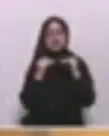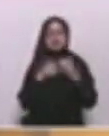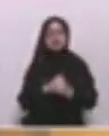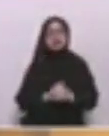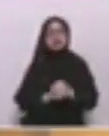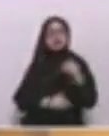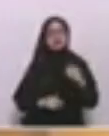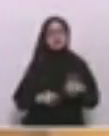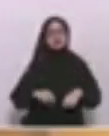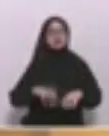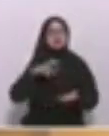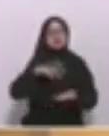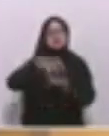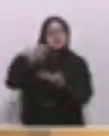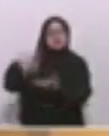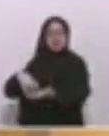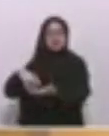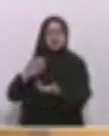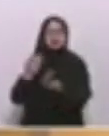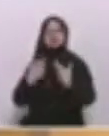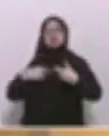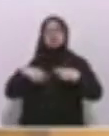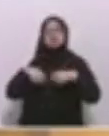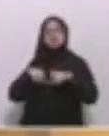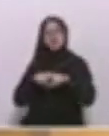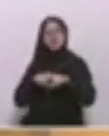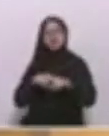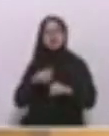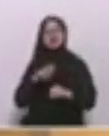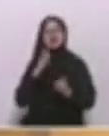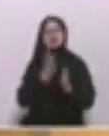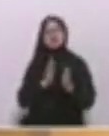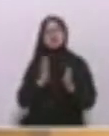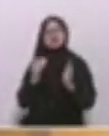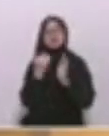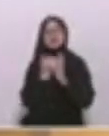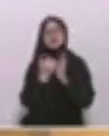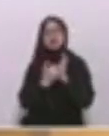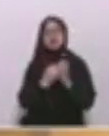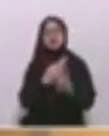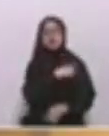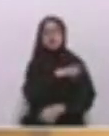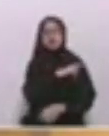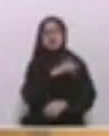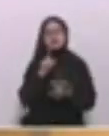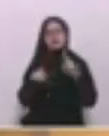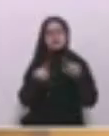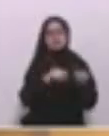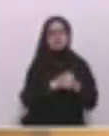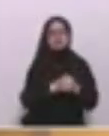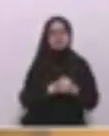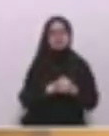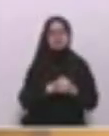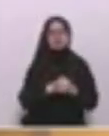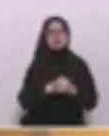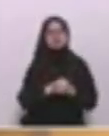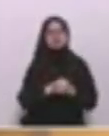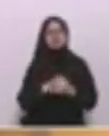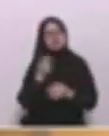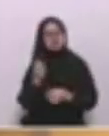menempatkan sesuatu hal bidangnya yang sesuai dengan harapan masyarakat Kabupaten Morowali saya jawab juga